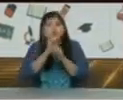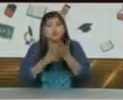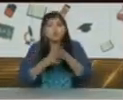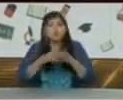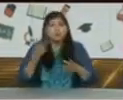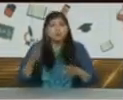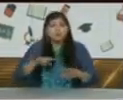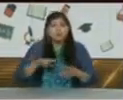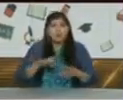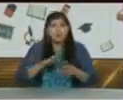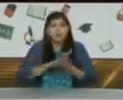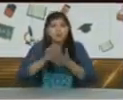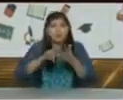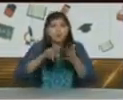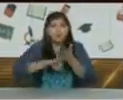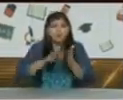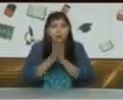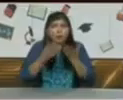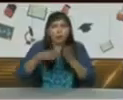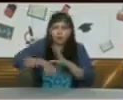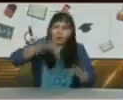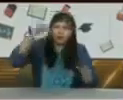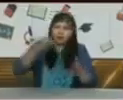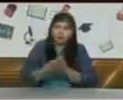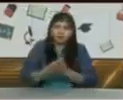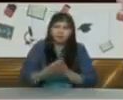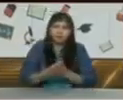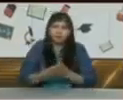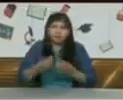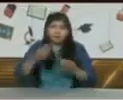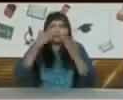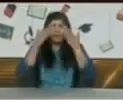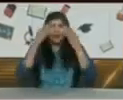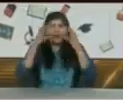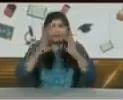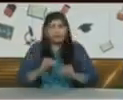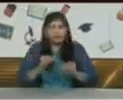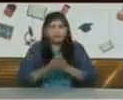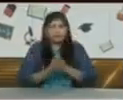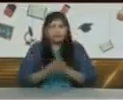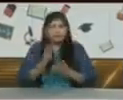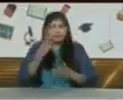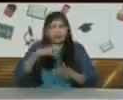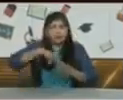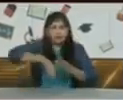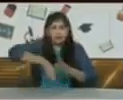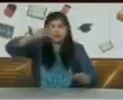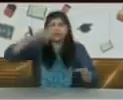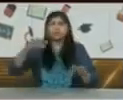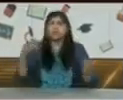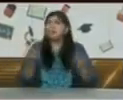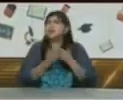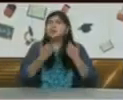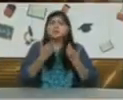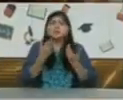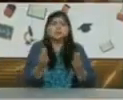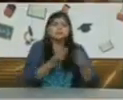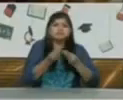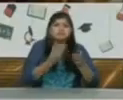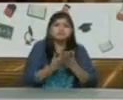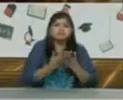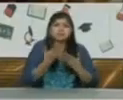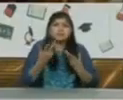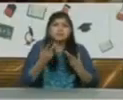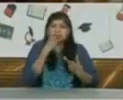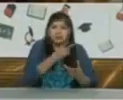जब भी आप हिस्ट्री की किताब निकालने जाएं तो बिल्कुल आंख बंद करके 3 नंबर की किताब निकालते हैं आप।